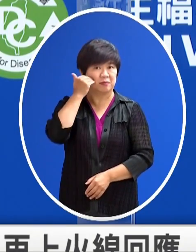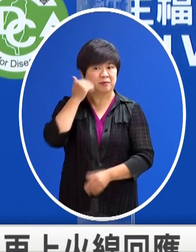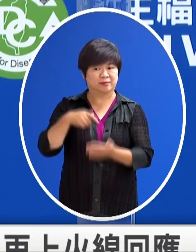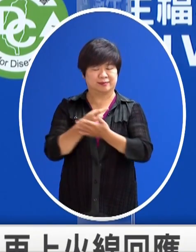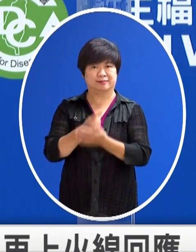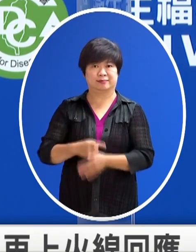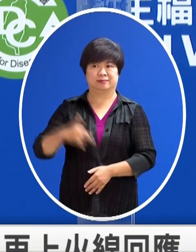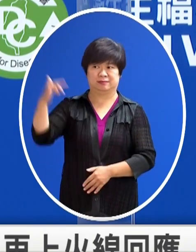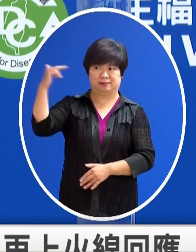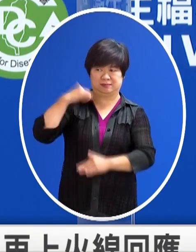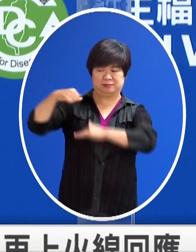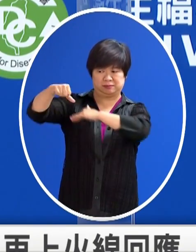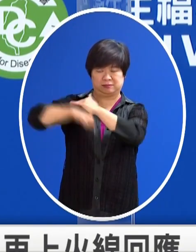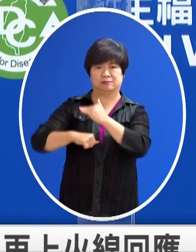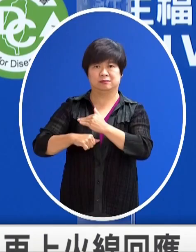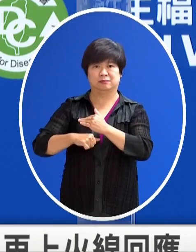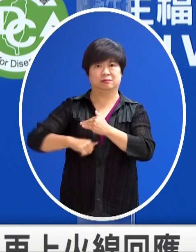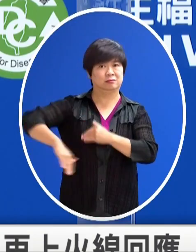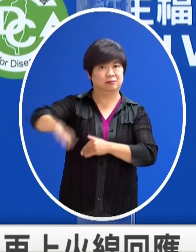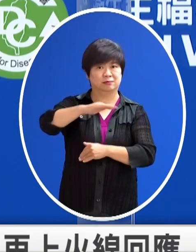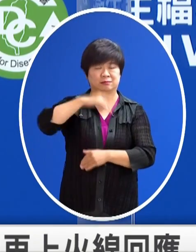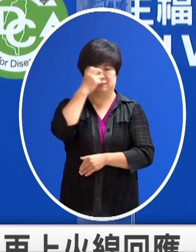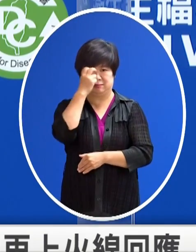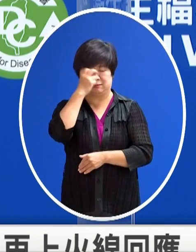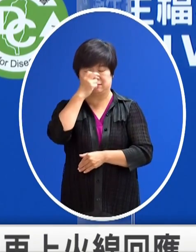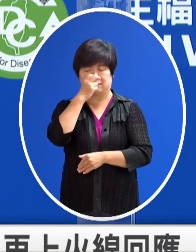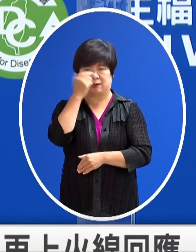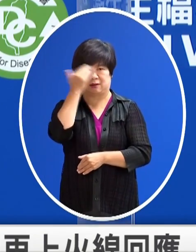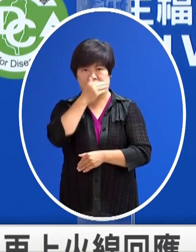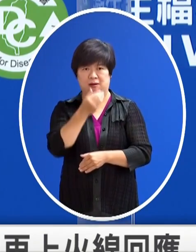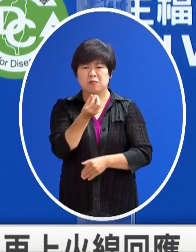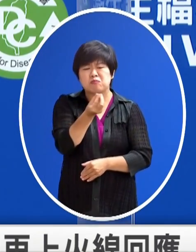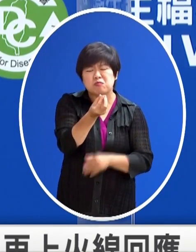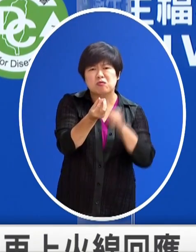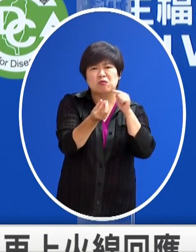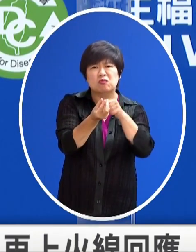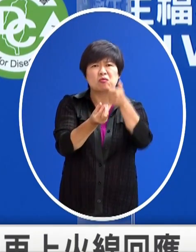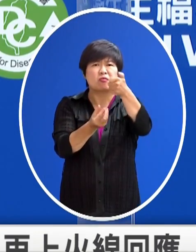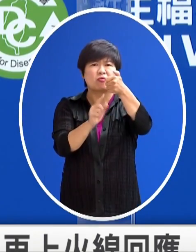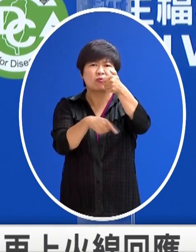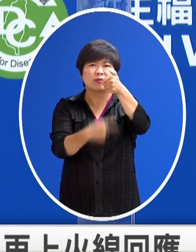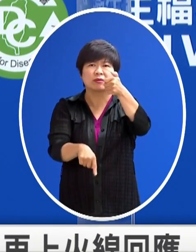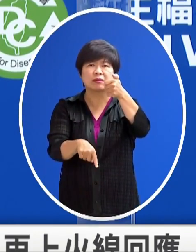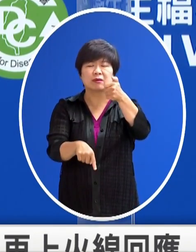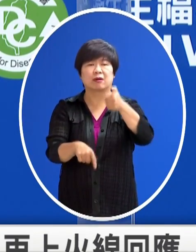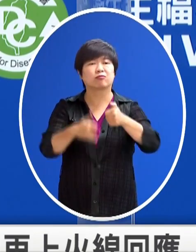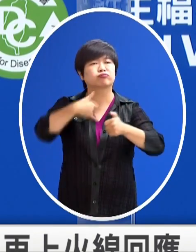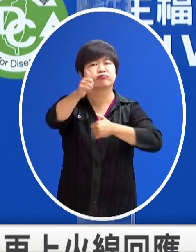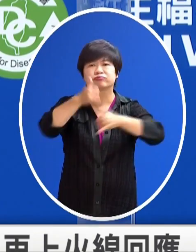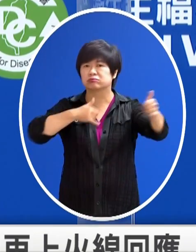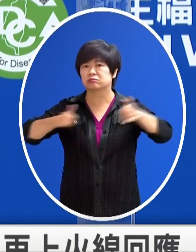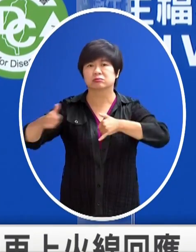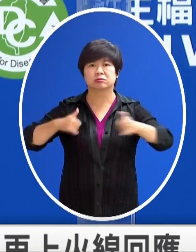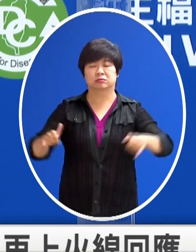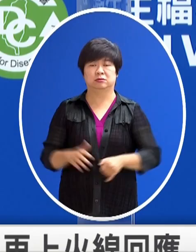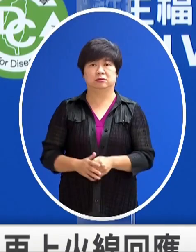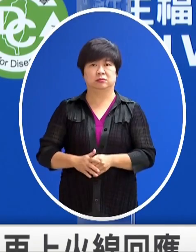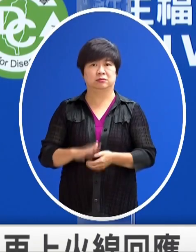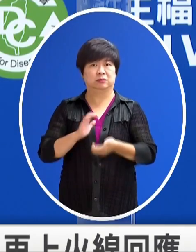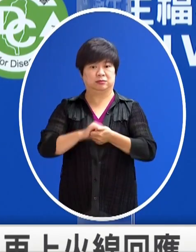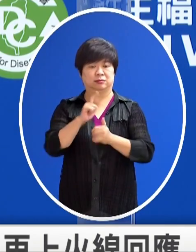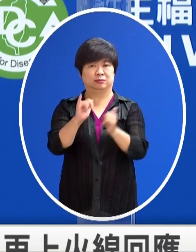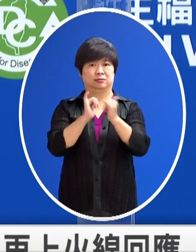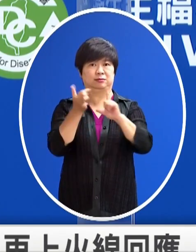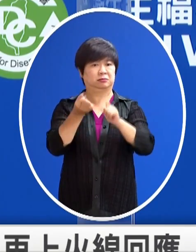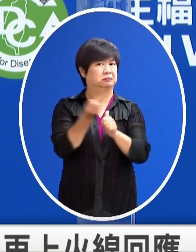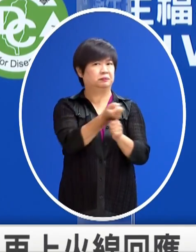普筛，那产生这50个伪阴性的在社会这样子跑，一定几乎会造成一个社